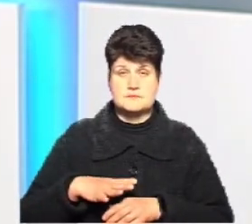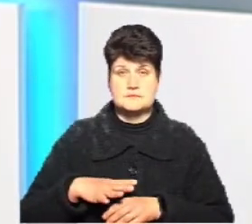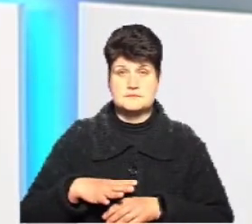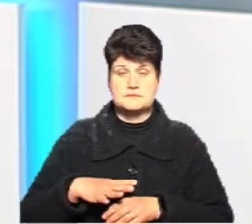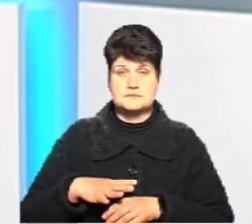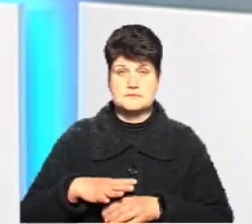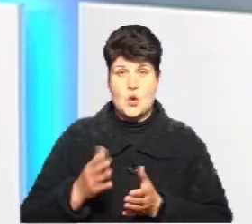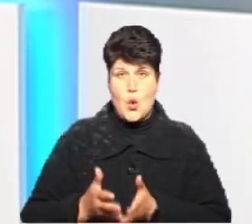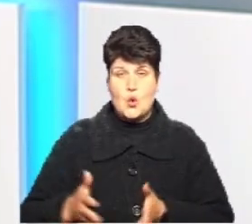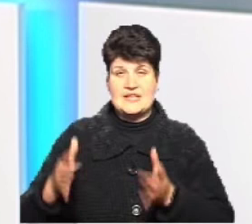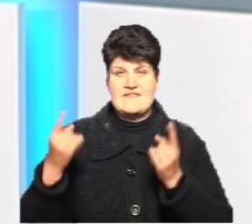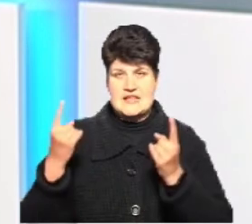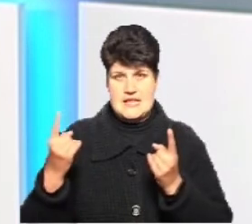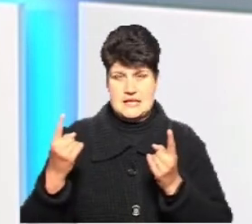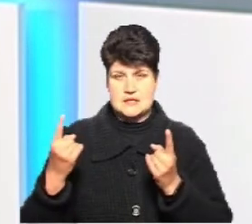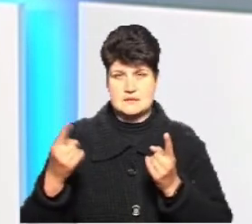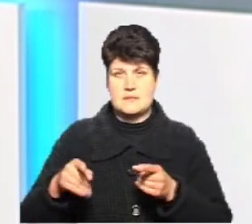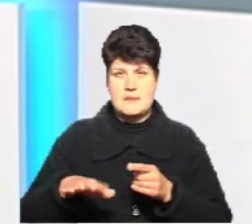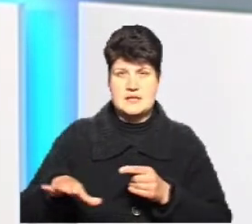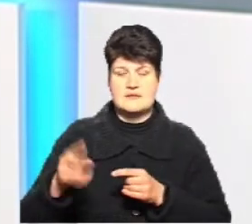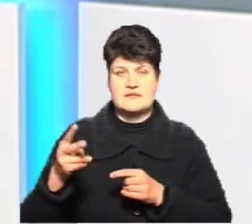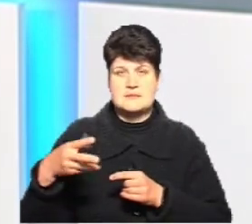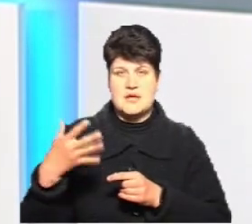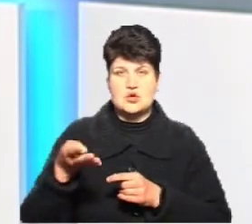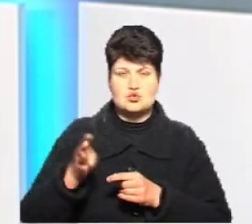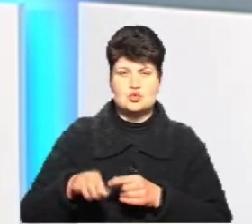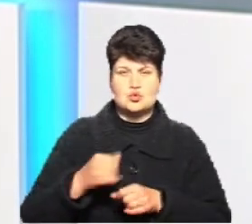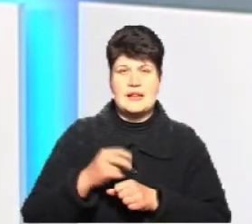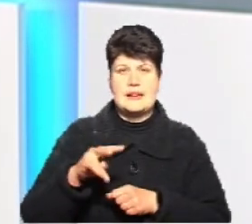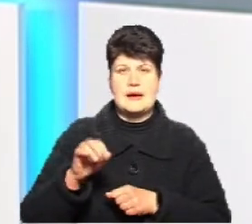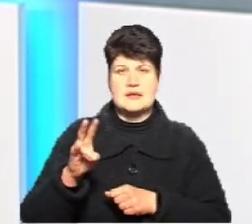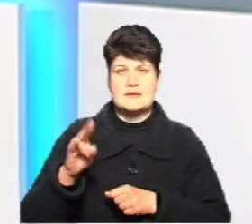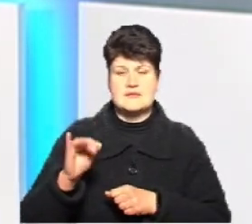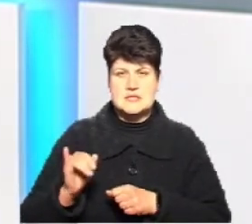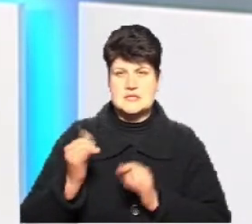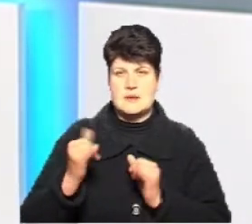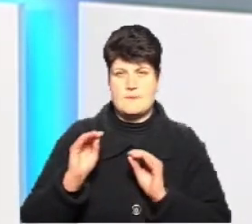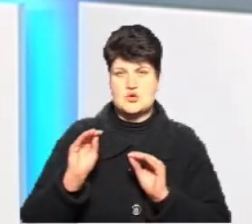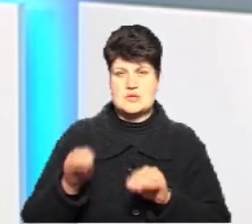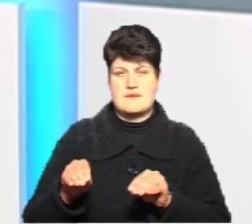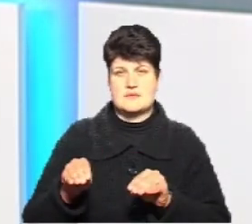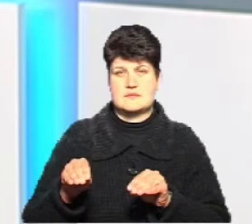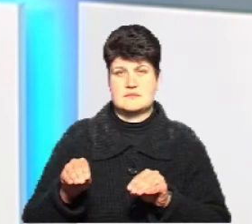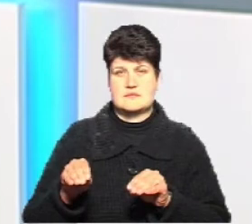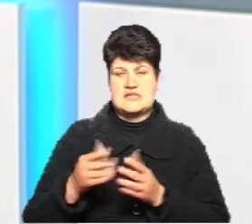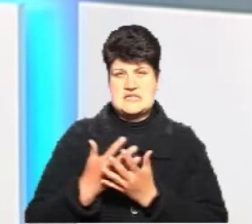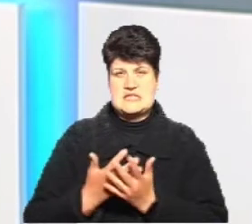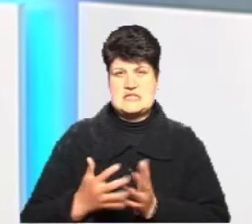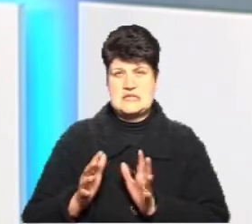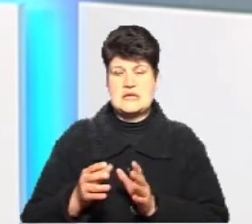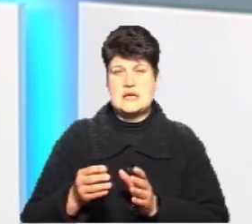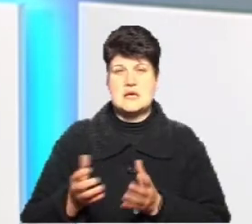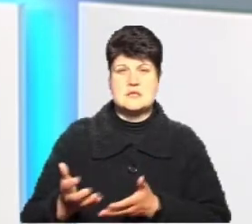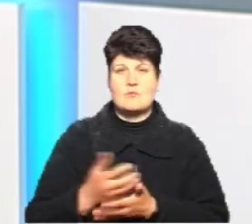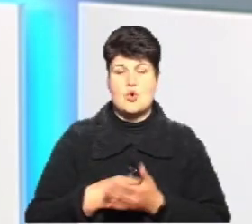контейнера великі, да, майданчики 25 штук ми зробили по Ланівцях, ми поставили зараз такі сітки для збору пластику і зараз